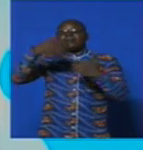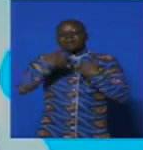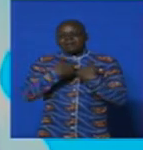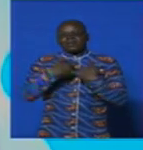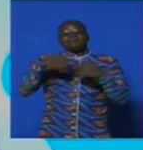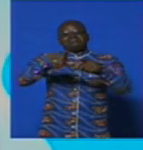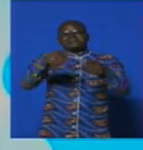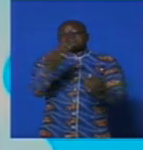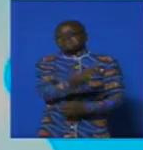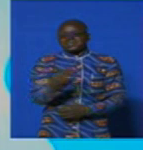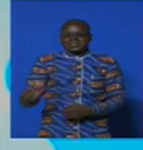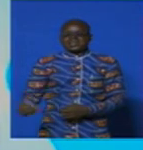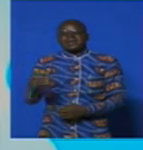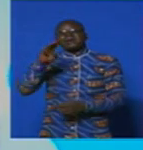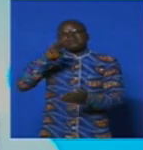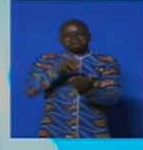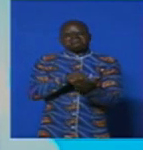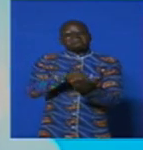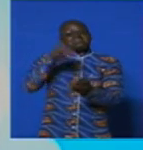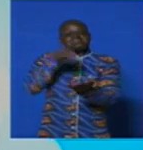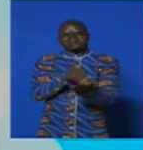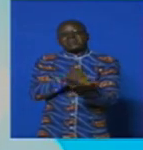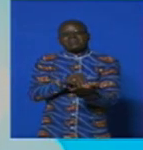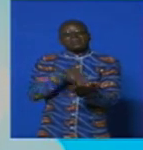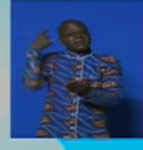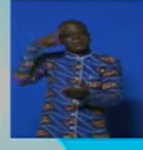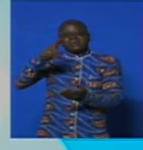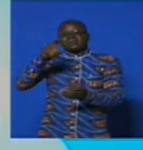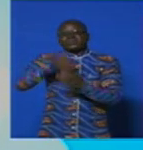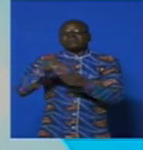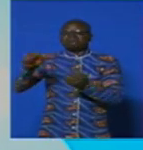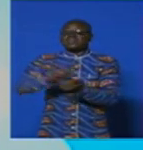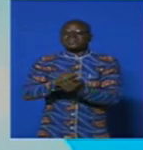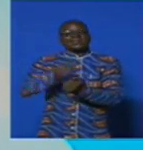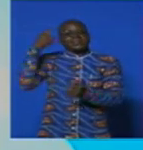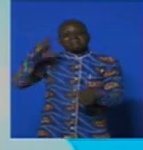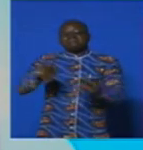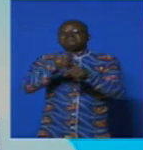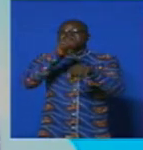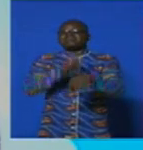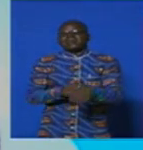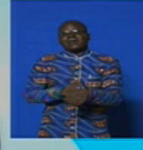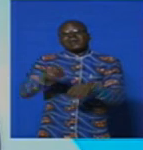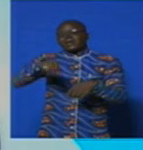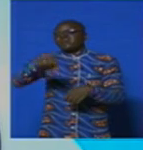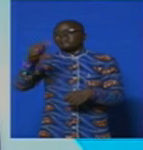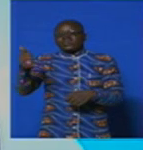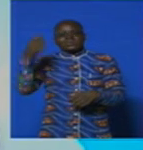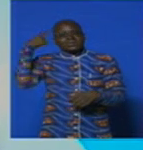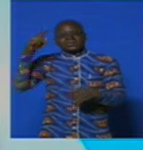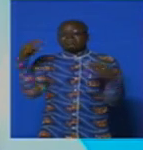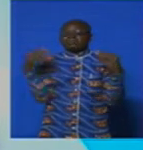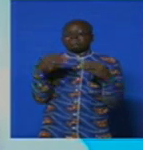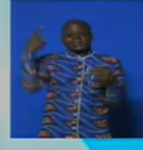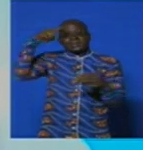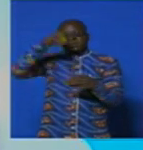d'équipements biomédicaux, des unités d'isolateurs, de laveurs automatiques, de plaques d'incubateurs, de réfrigérateurs, de balances de